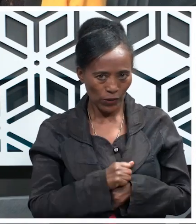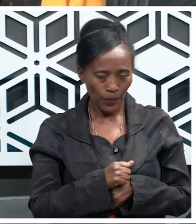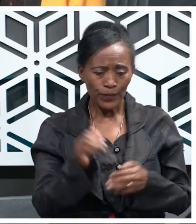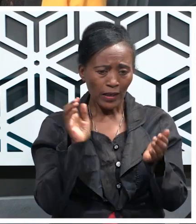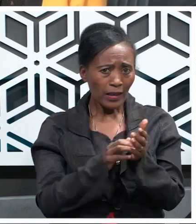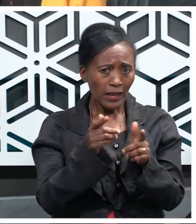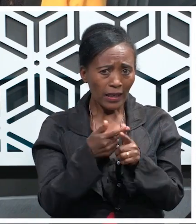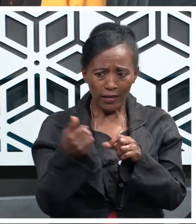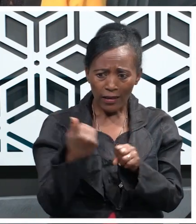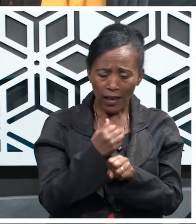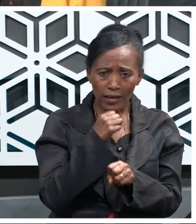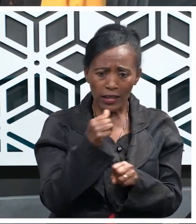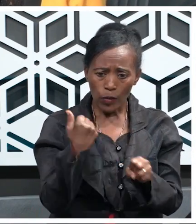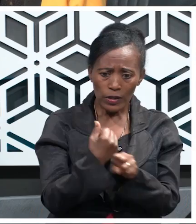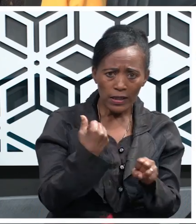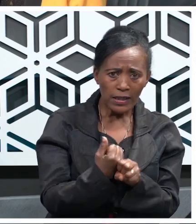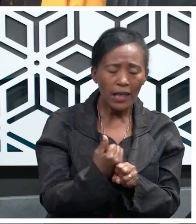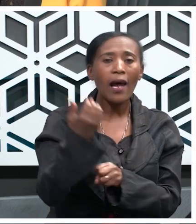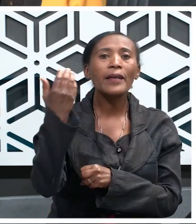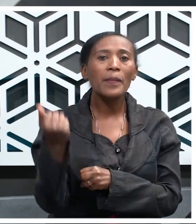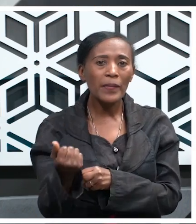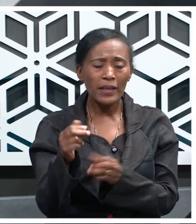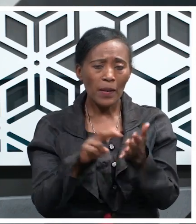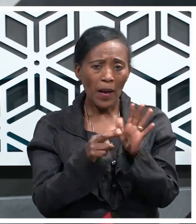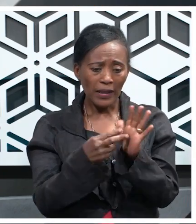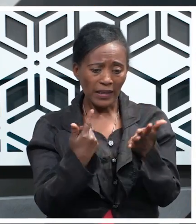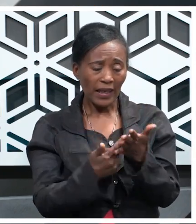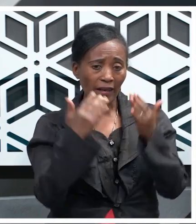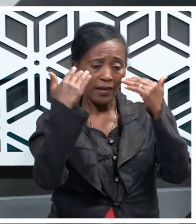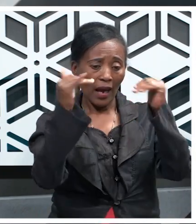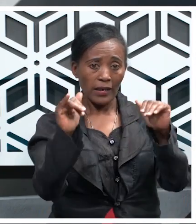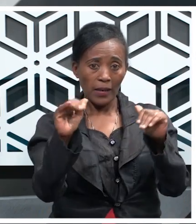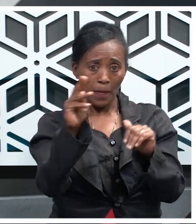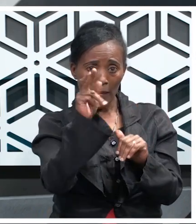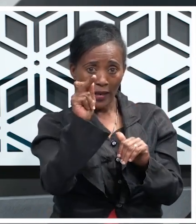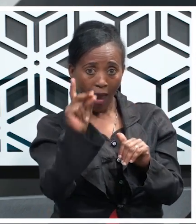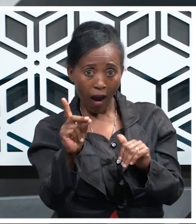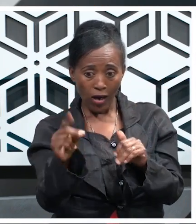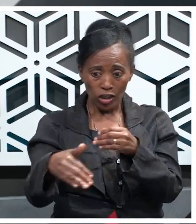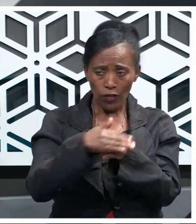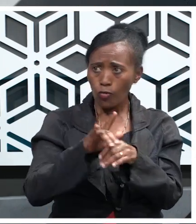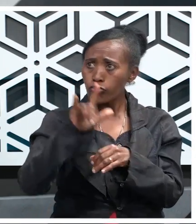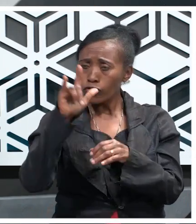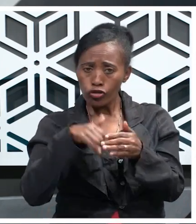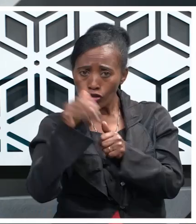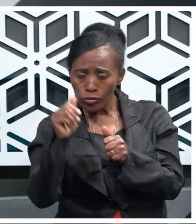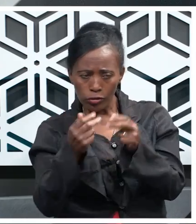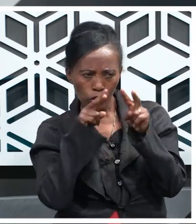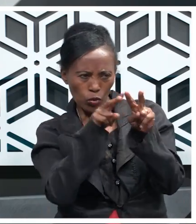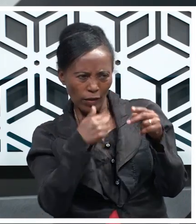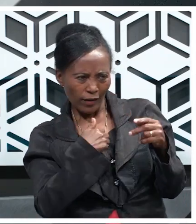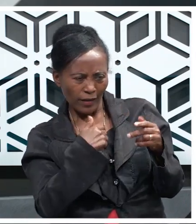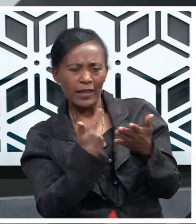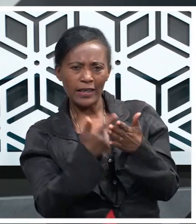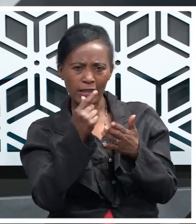ነው ያደረጉት። እንደገና ያልተሰራም ደግሞ ስራ ስላልነበረ ማለት ይህን ያህል የሚዲያ ሽፋን እስከ ውጭ ድረስ ሲያገኝ